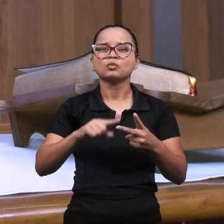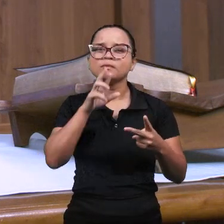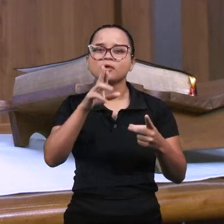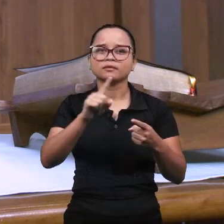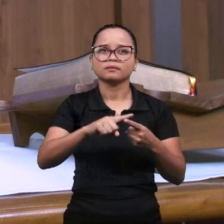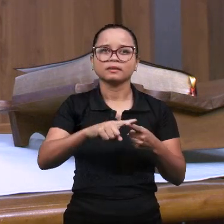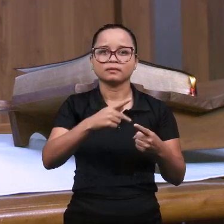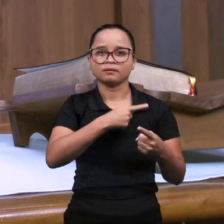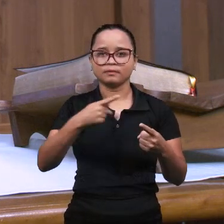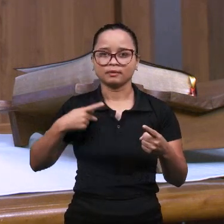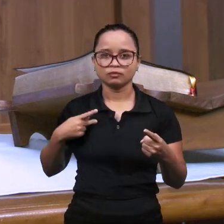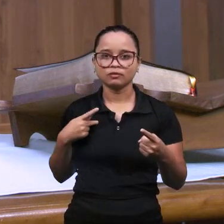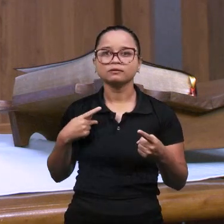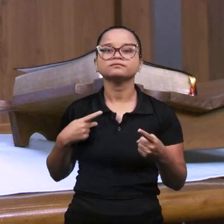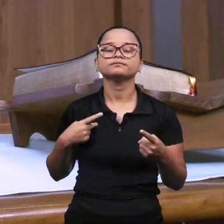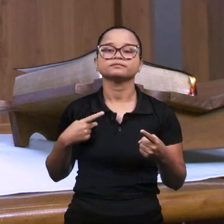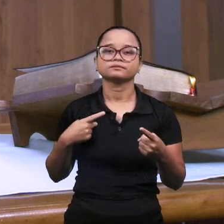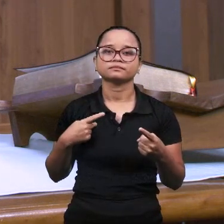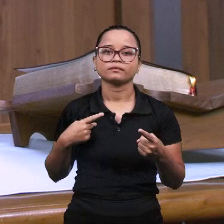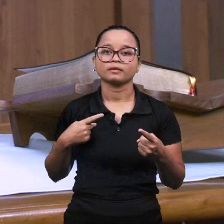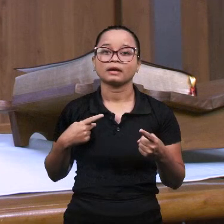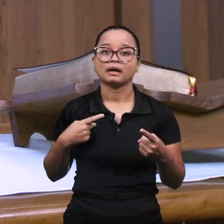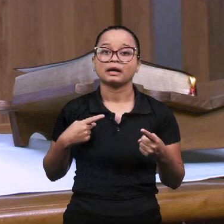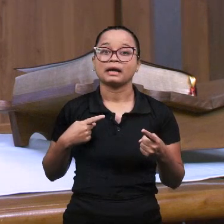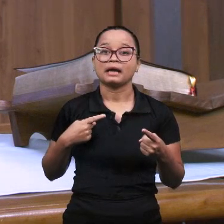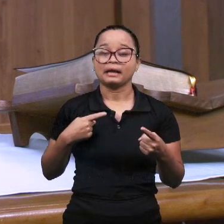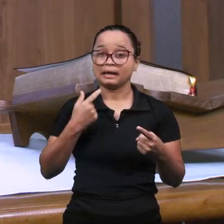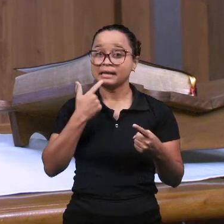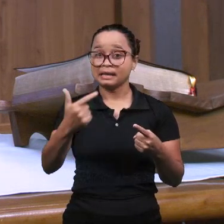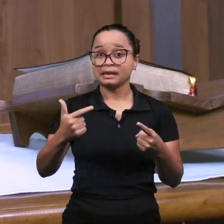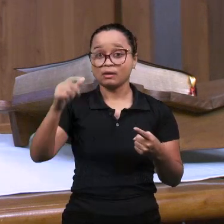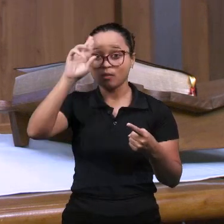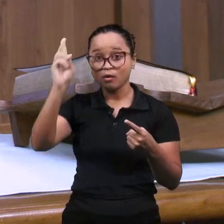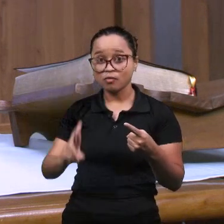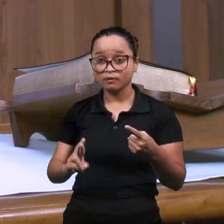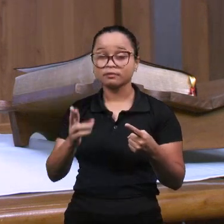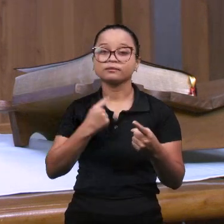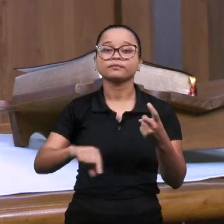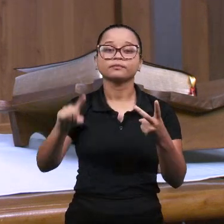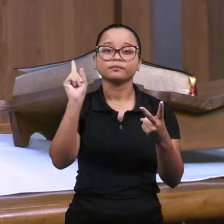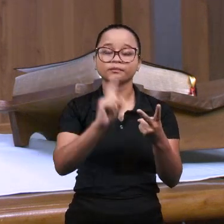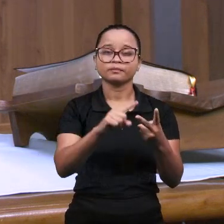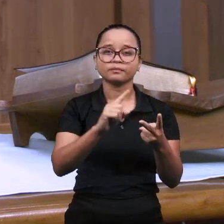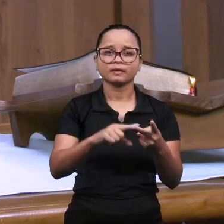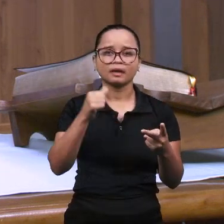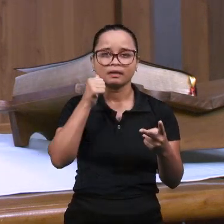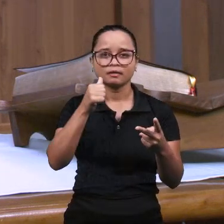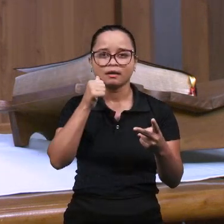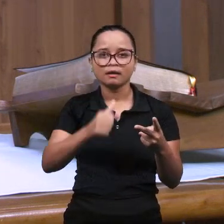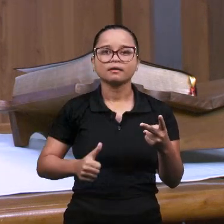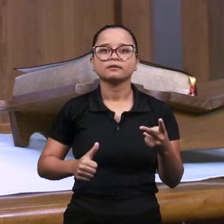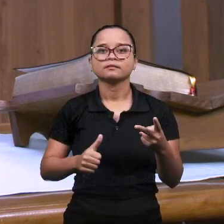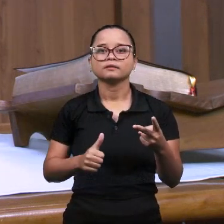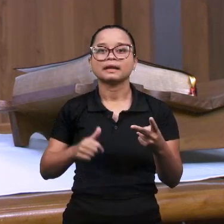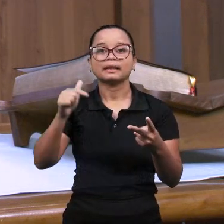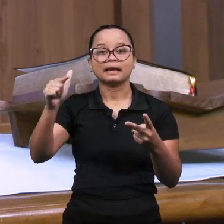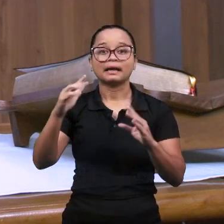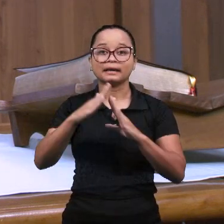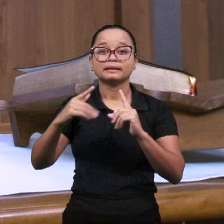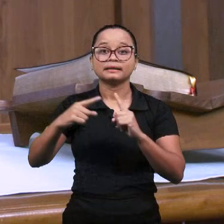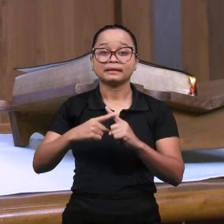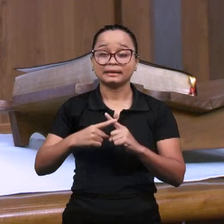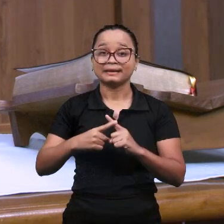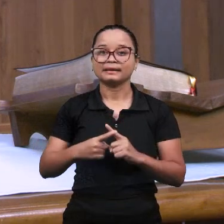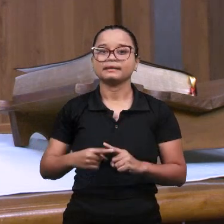Nous allons entendre cette réponse en langue russe. Juste après, notre sœur Valkyrie, du groupe de dames de l'église à Paris, en France, en langue